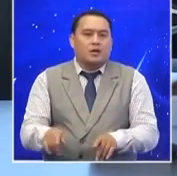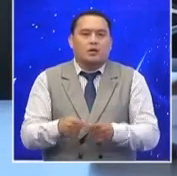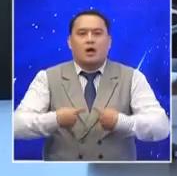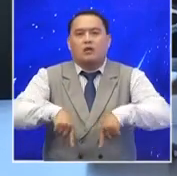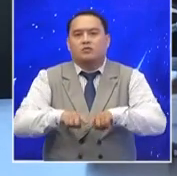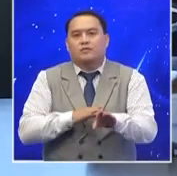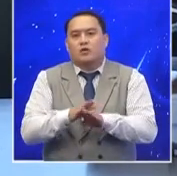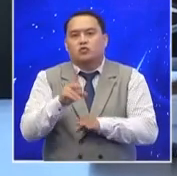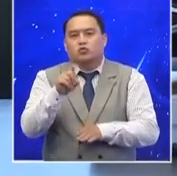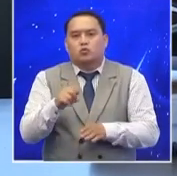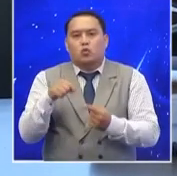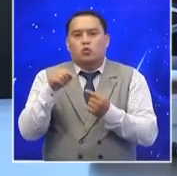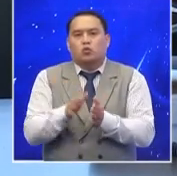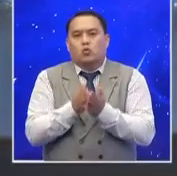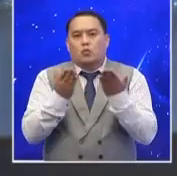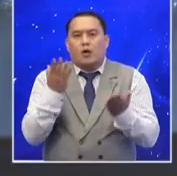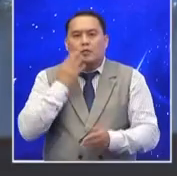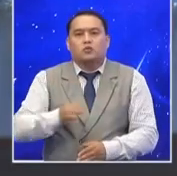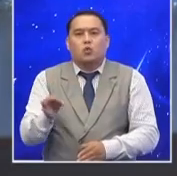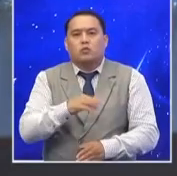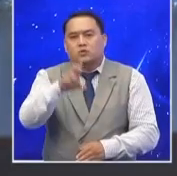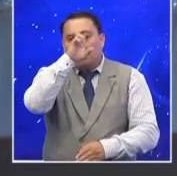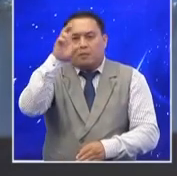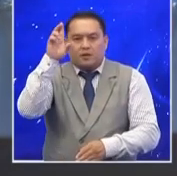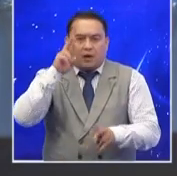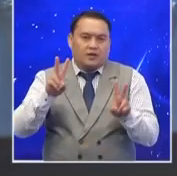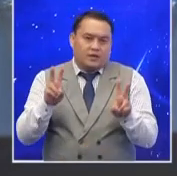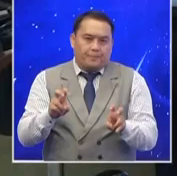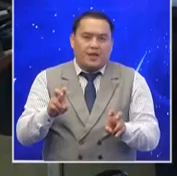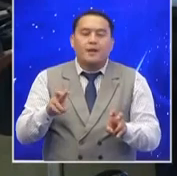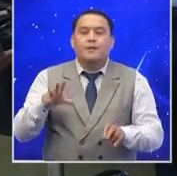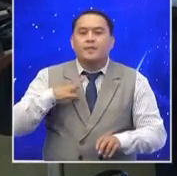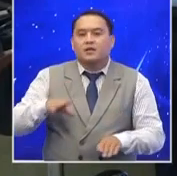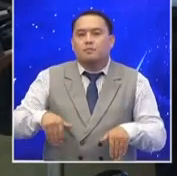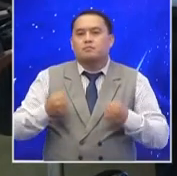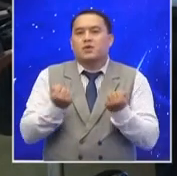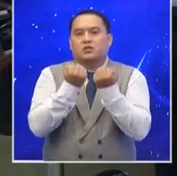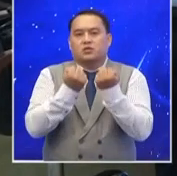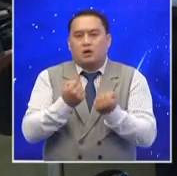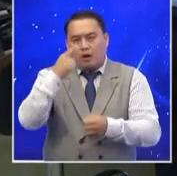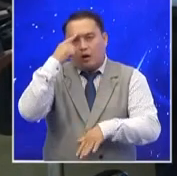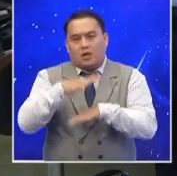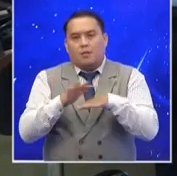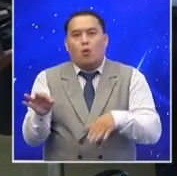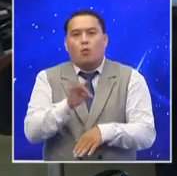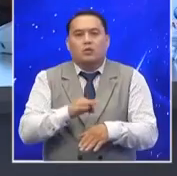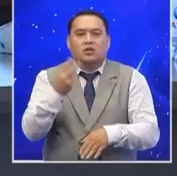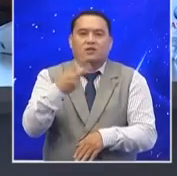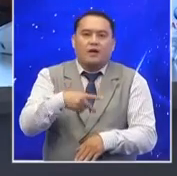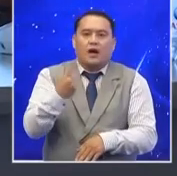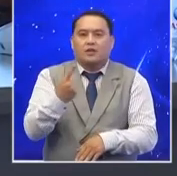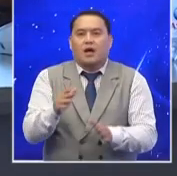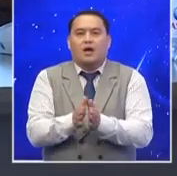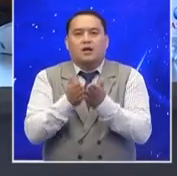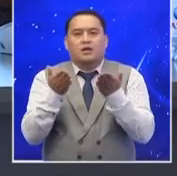Мероприятие реализовано в рамках проекта «100 томов Жетсузской библиотеки». Всего в этом году при поддержке Акима области издана 21